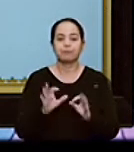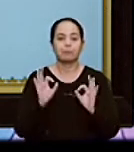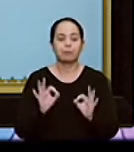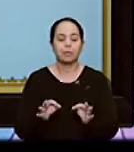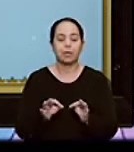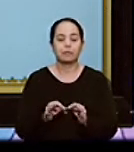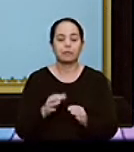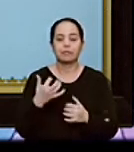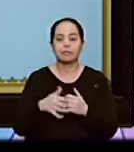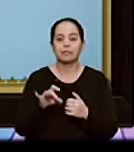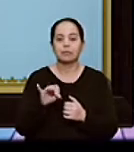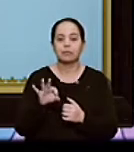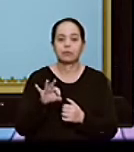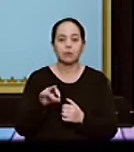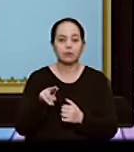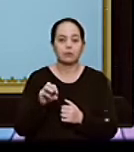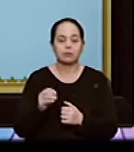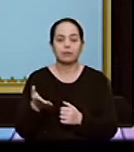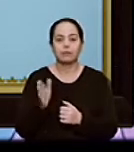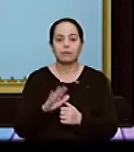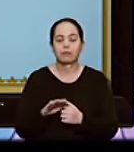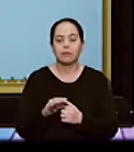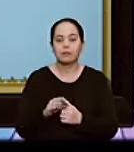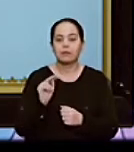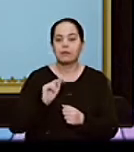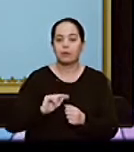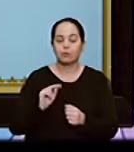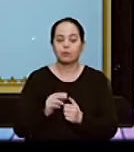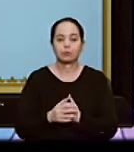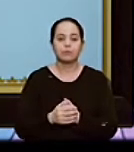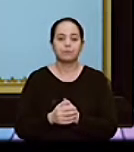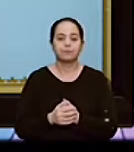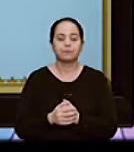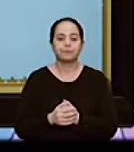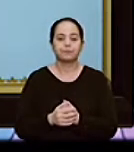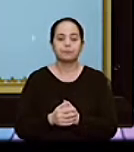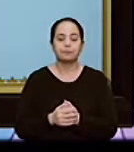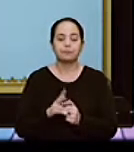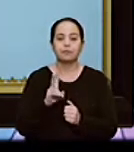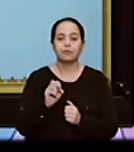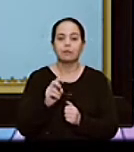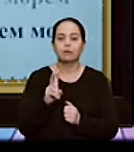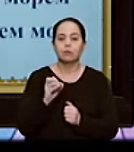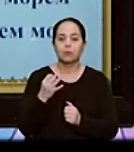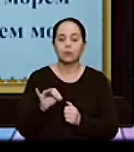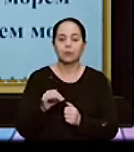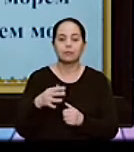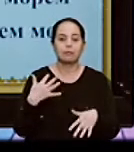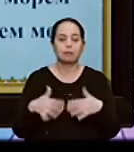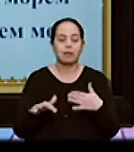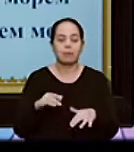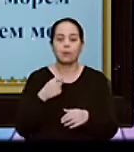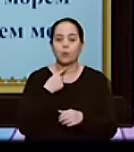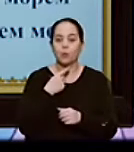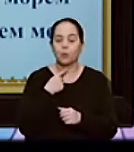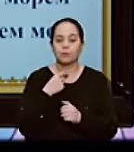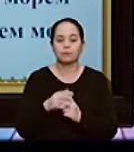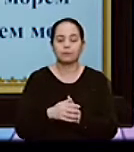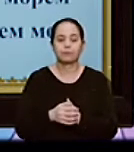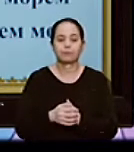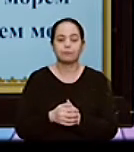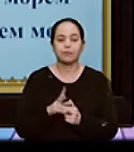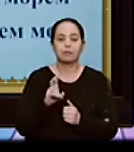среднем роде. Давайте работать. Какой слабый голос?